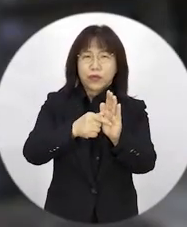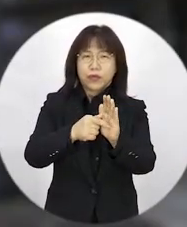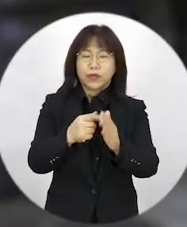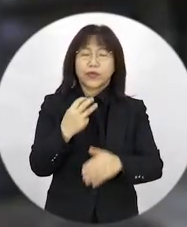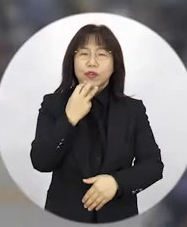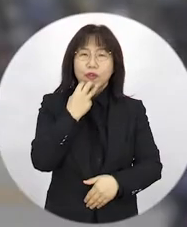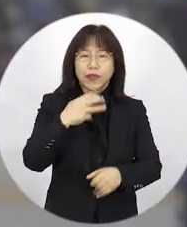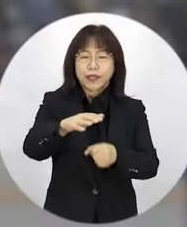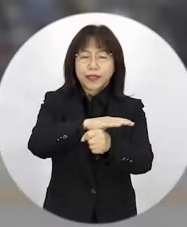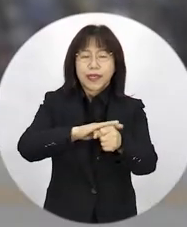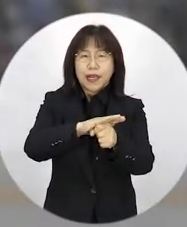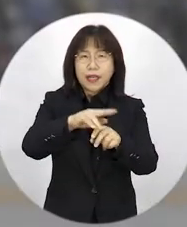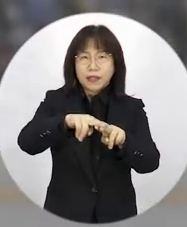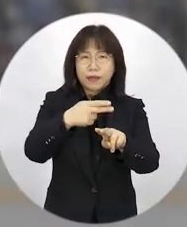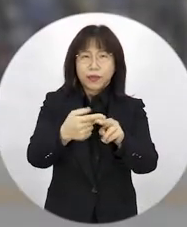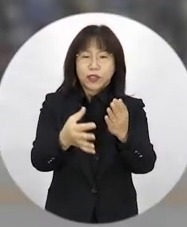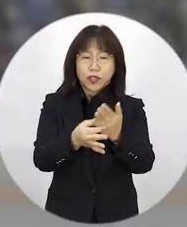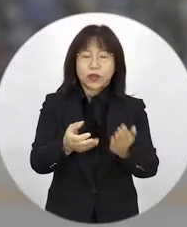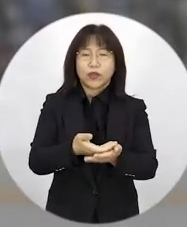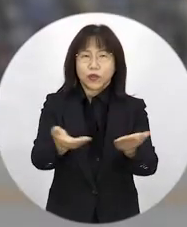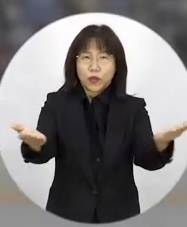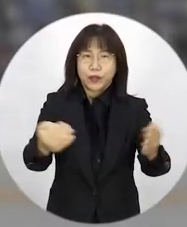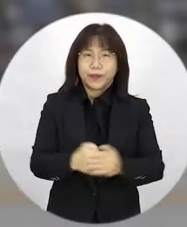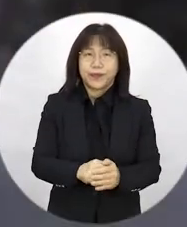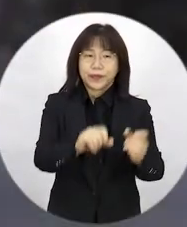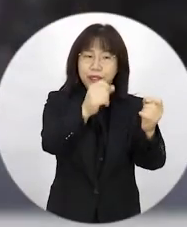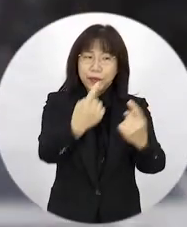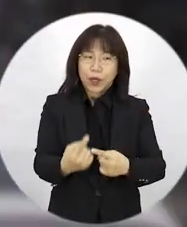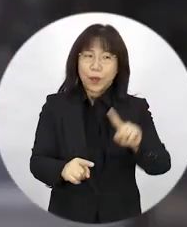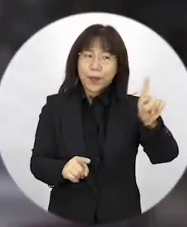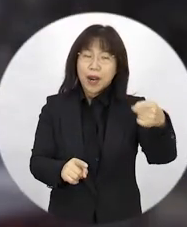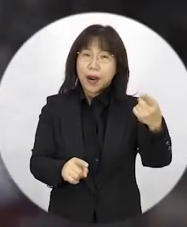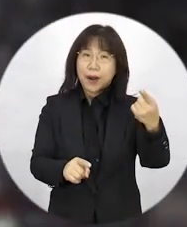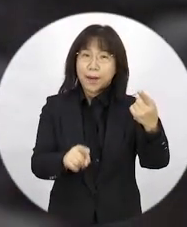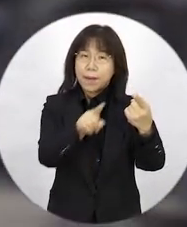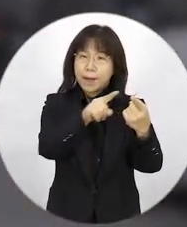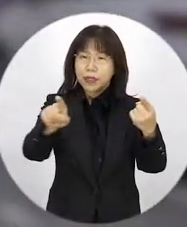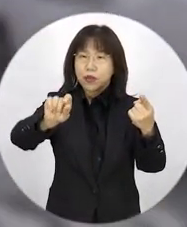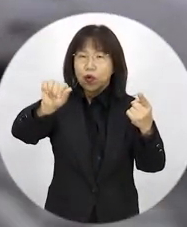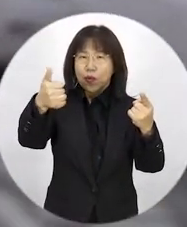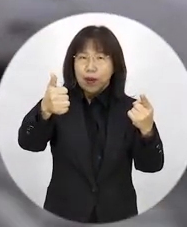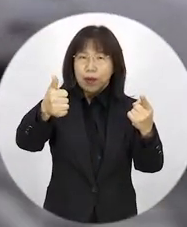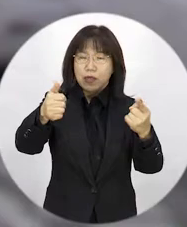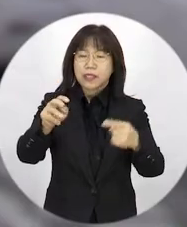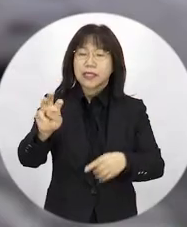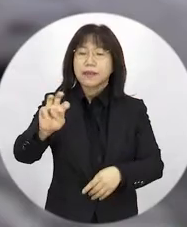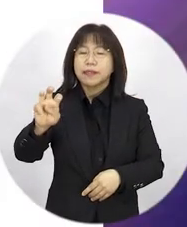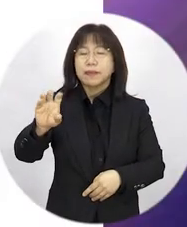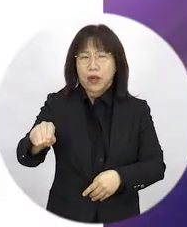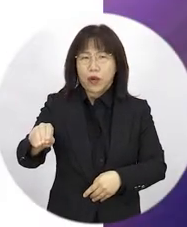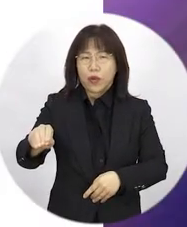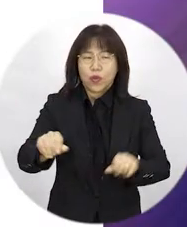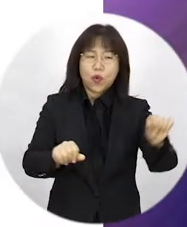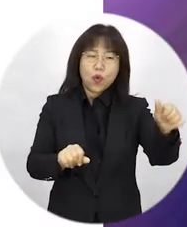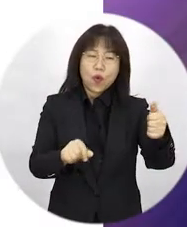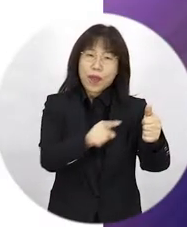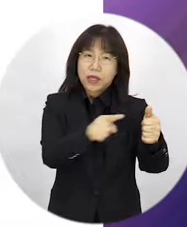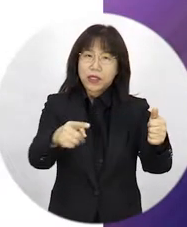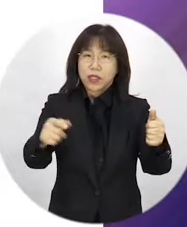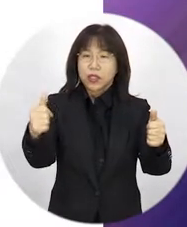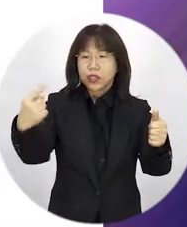상품권을 지급하는 사업입니다. 임대인은 임대료 인하액이 100만 원 이상 500만 원 미만인 경우 30만